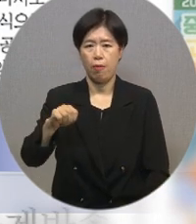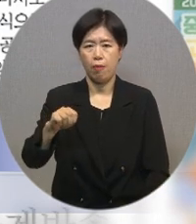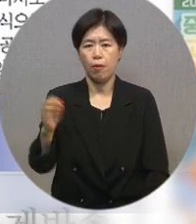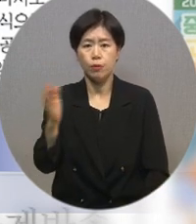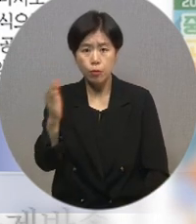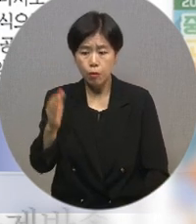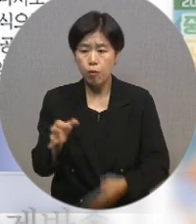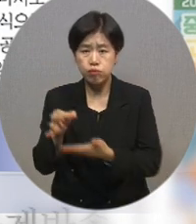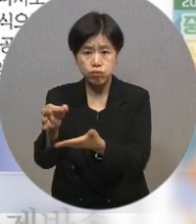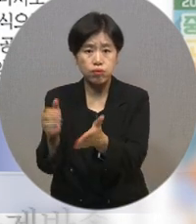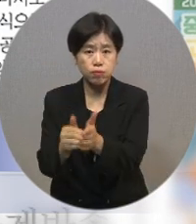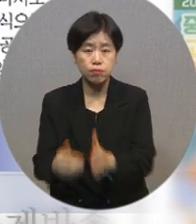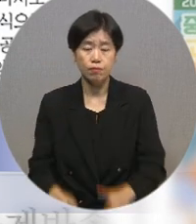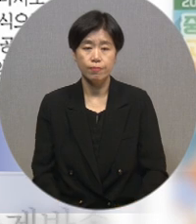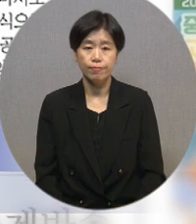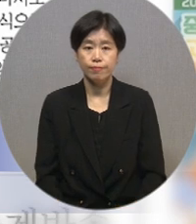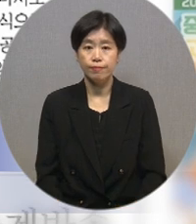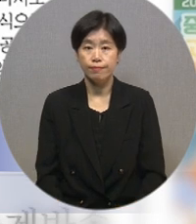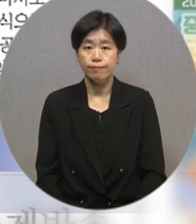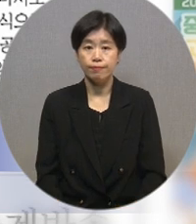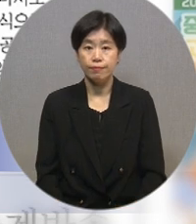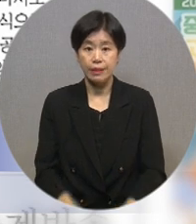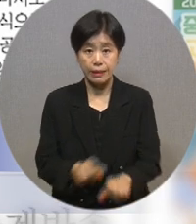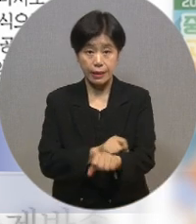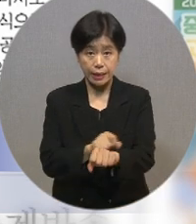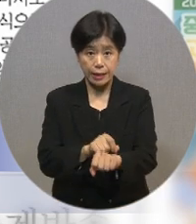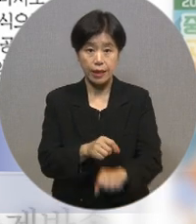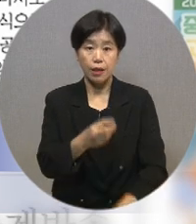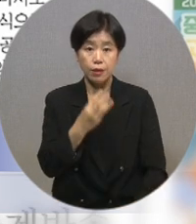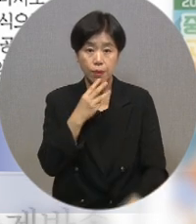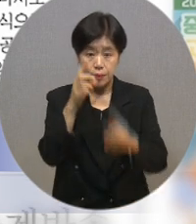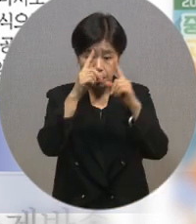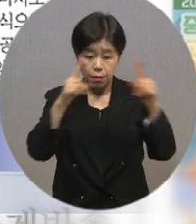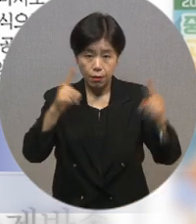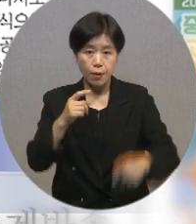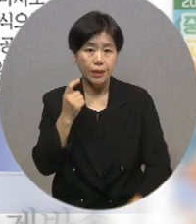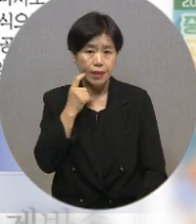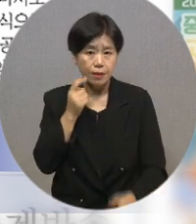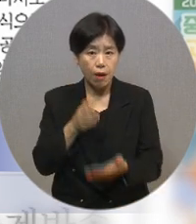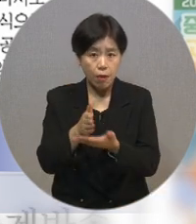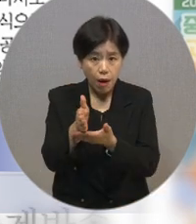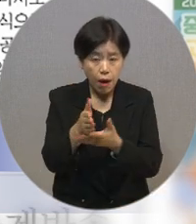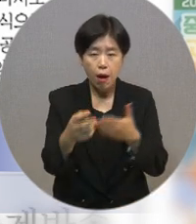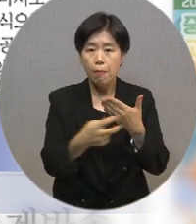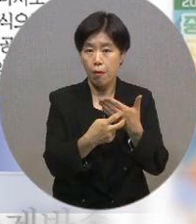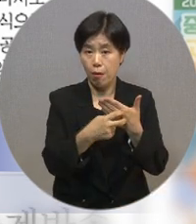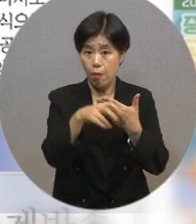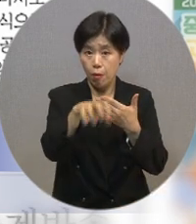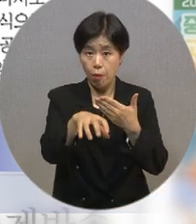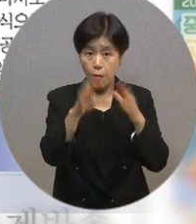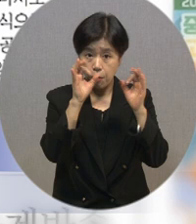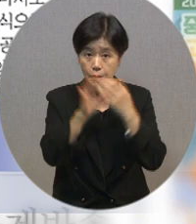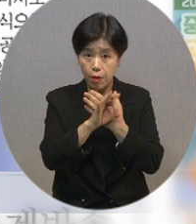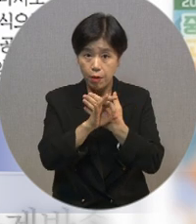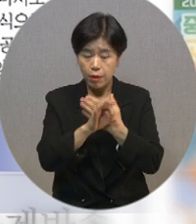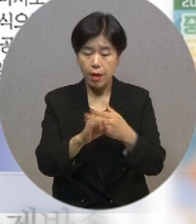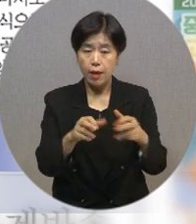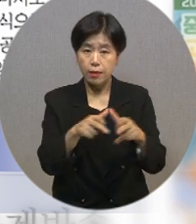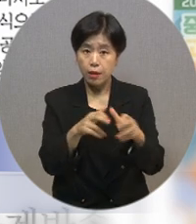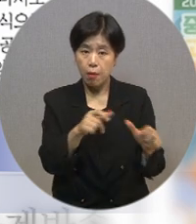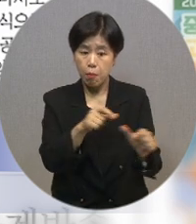납부한 것으로 나타났습니다 특히 서울대학교 치가 병원의 경우 2023년 장애인 고용률이